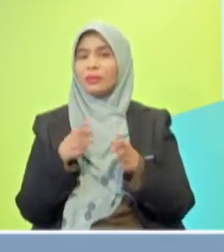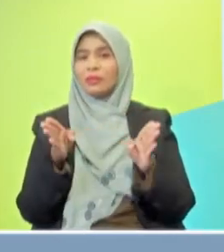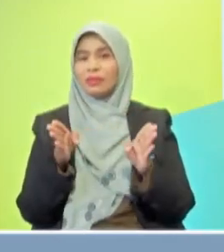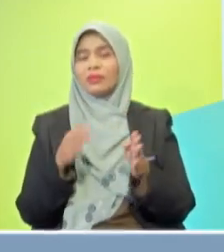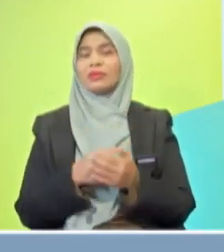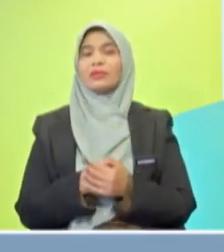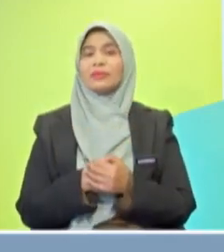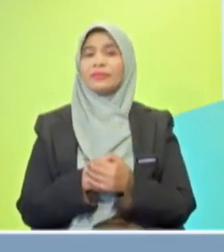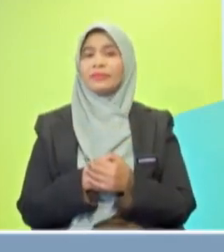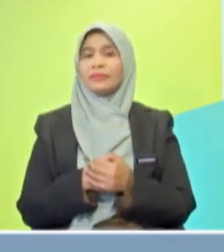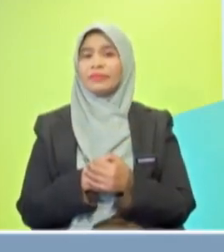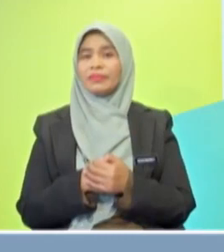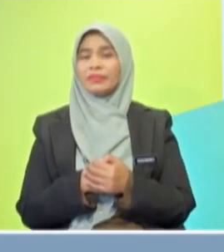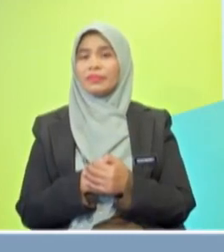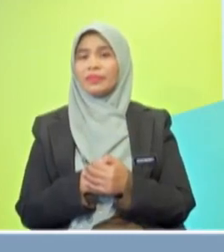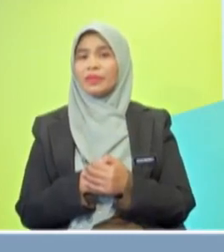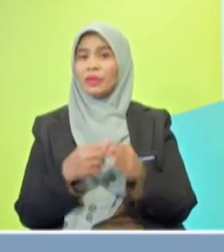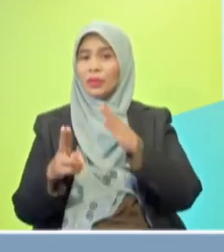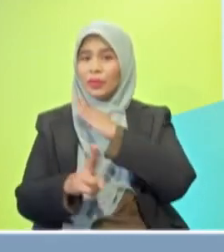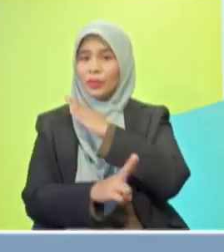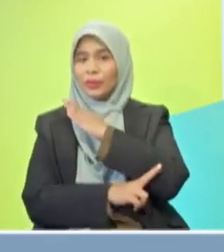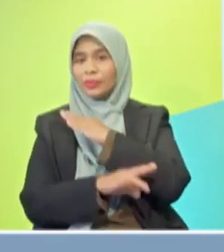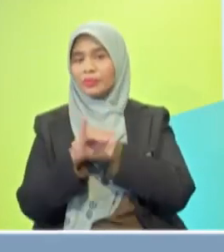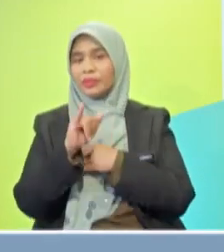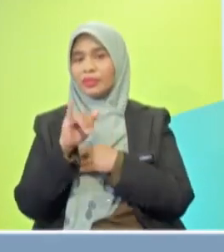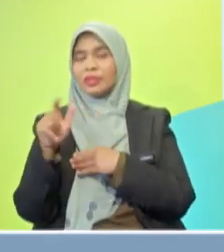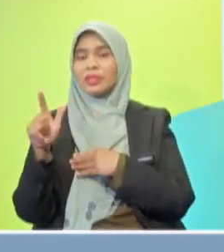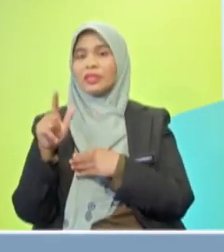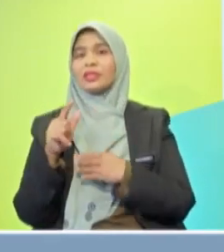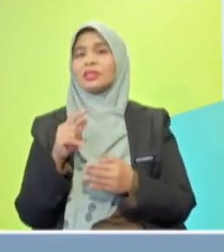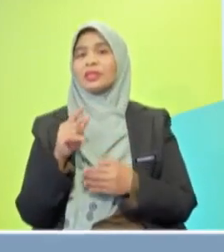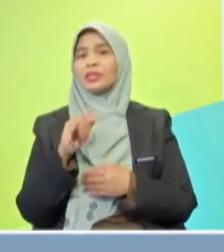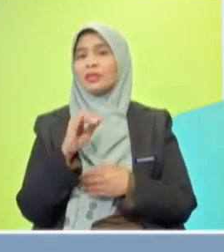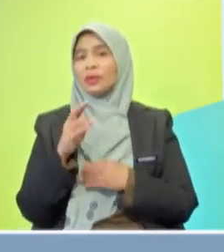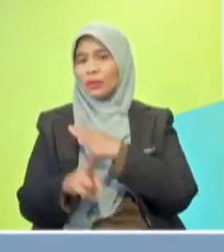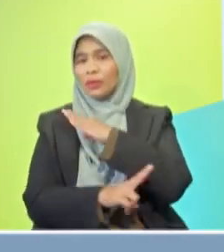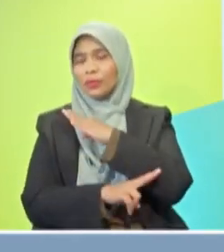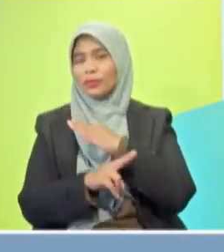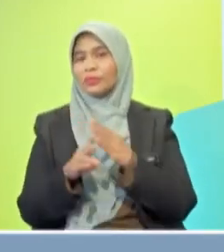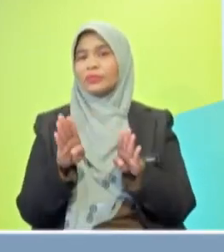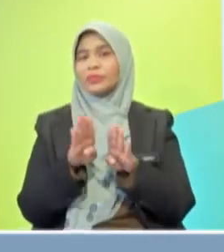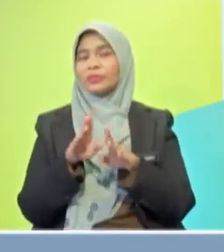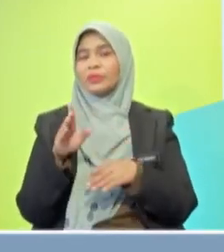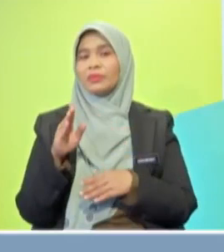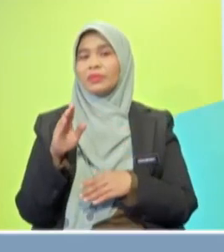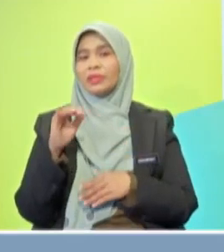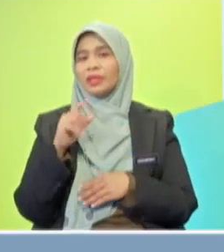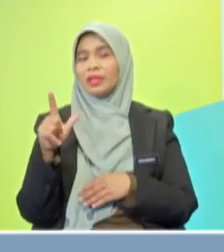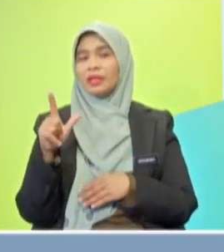Yeah. Okey. Hukumnya? Hukum ada? Okey, adab-adabnya